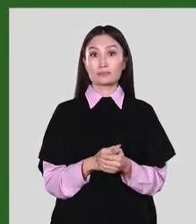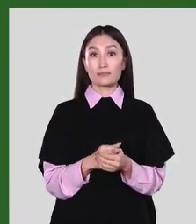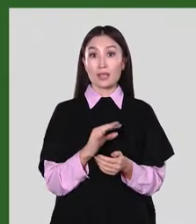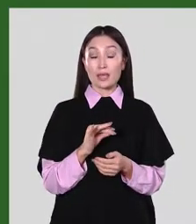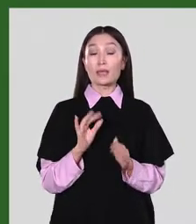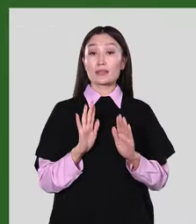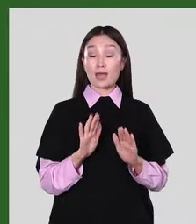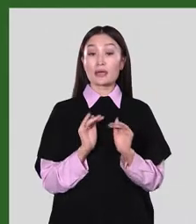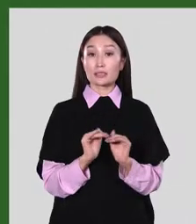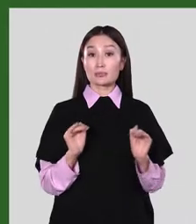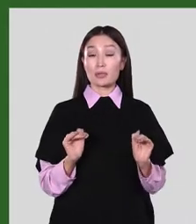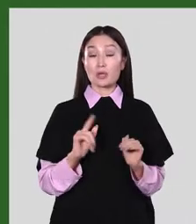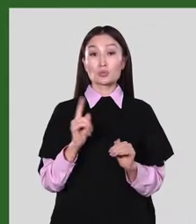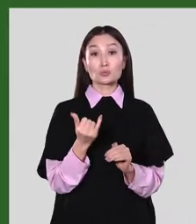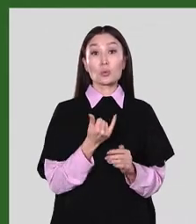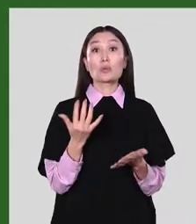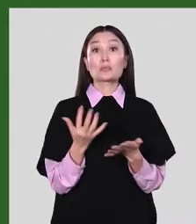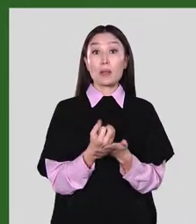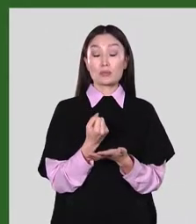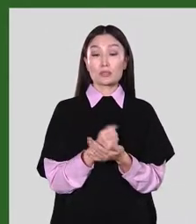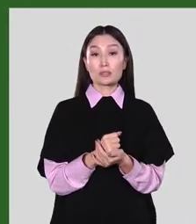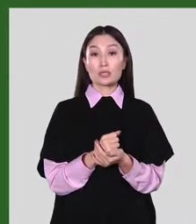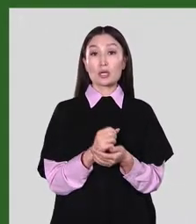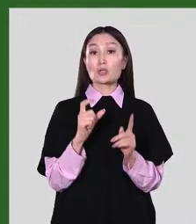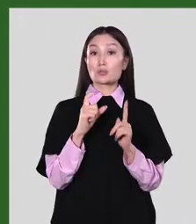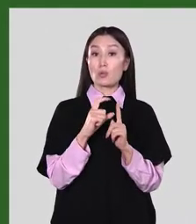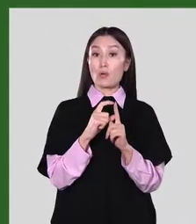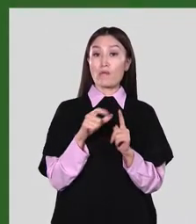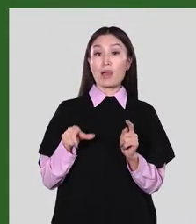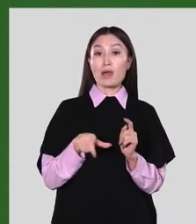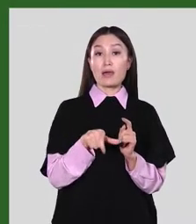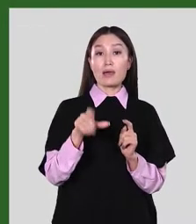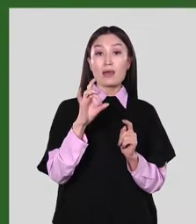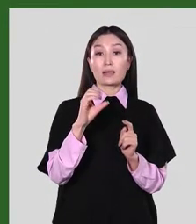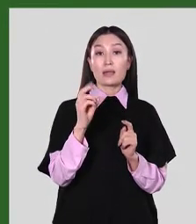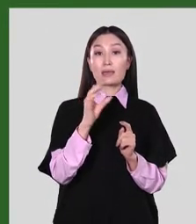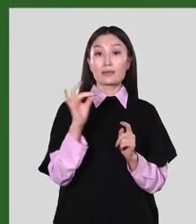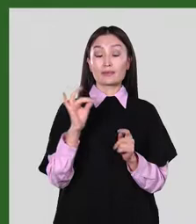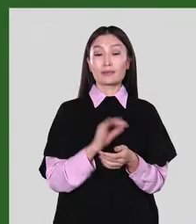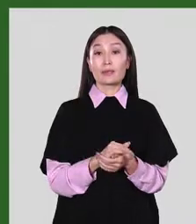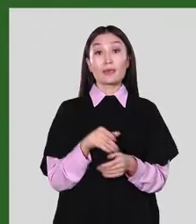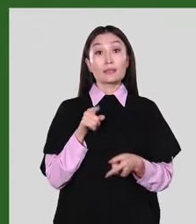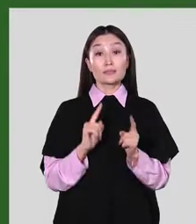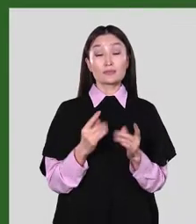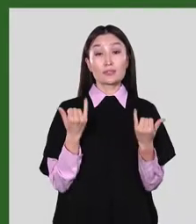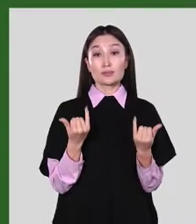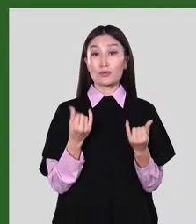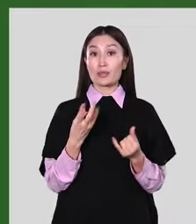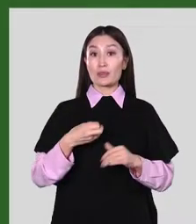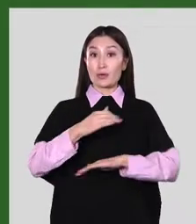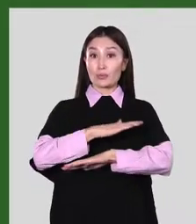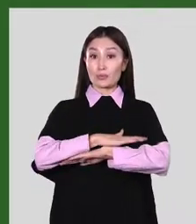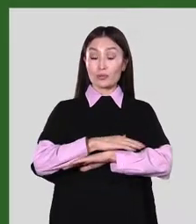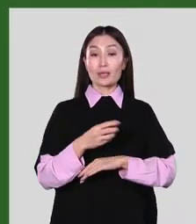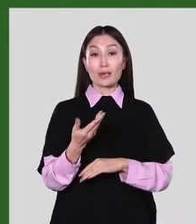и так ребята что у нас получилось слово реки и действительно сегодня на уроке